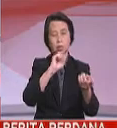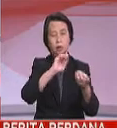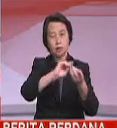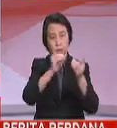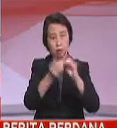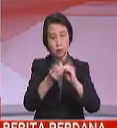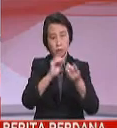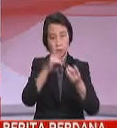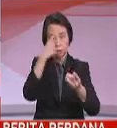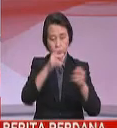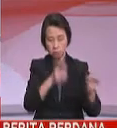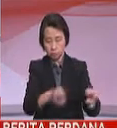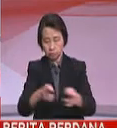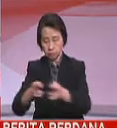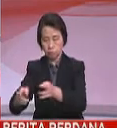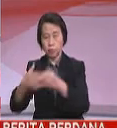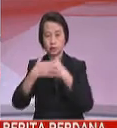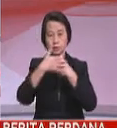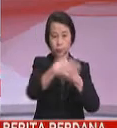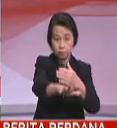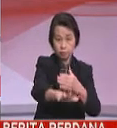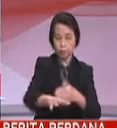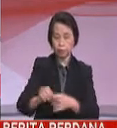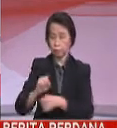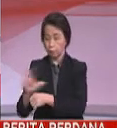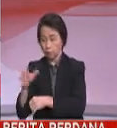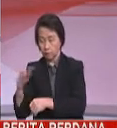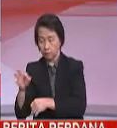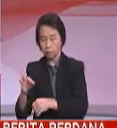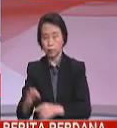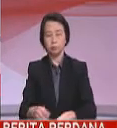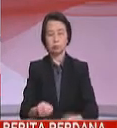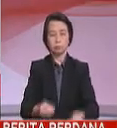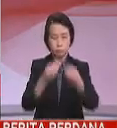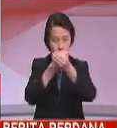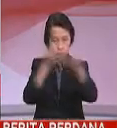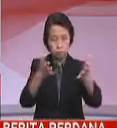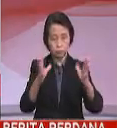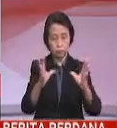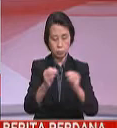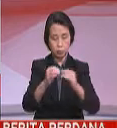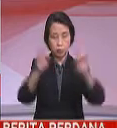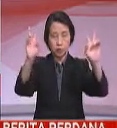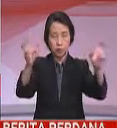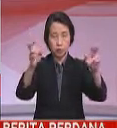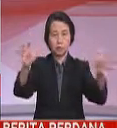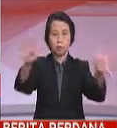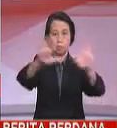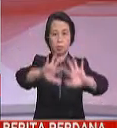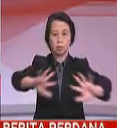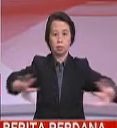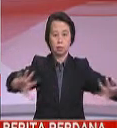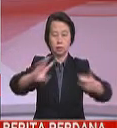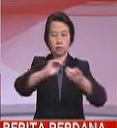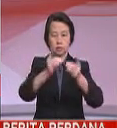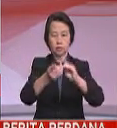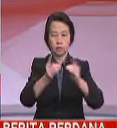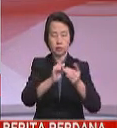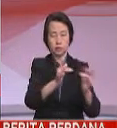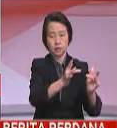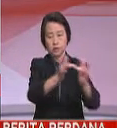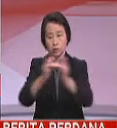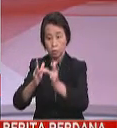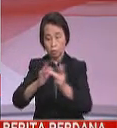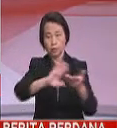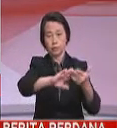dalam rancangan pembangunan pasca COVID-19. Kenyataannya memaklumkan mesyuarat bertemakan ASEAN A Digitally Connected